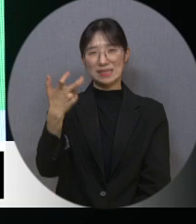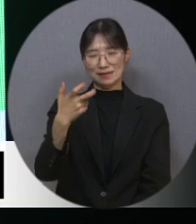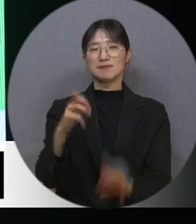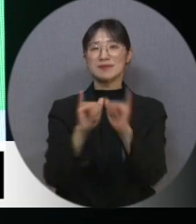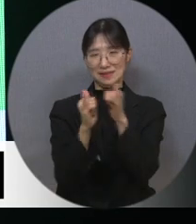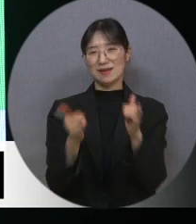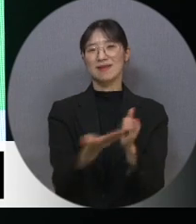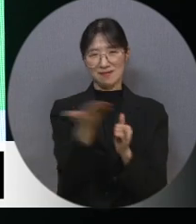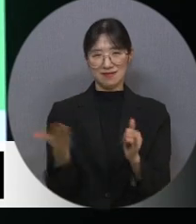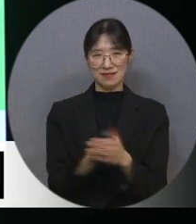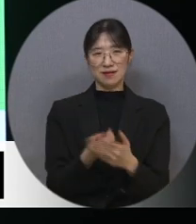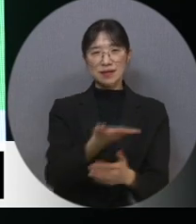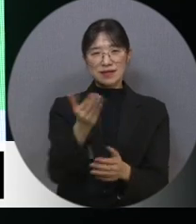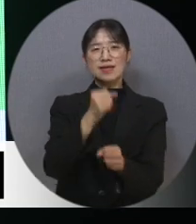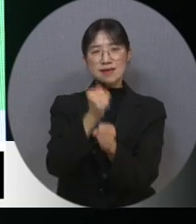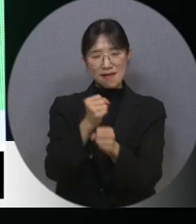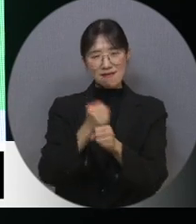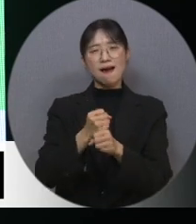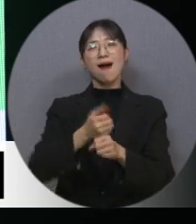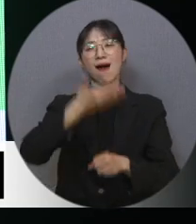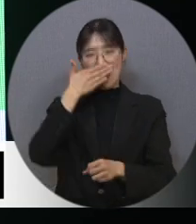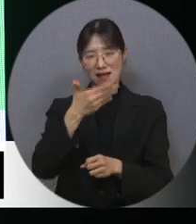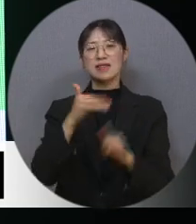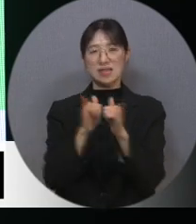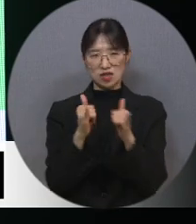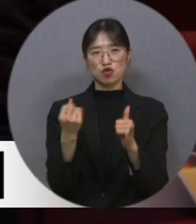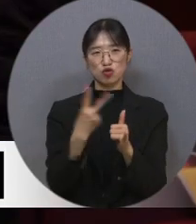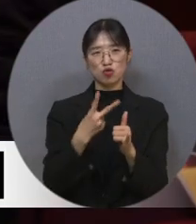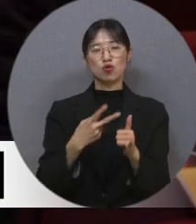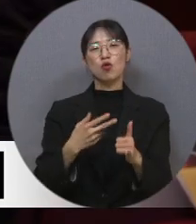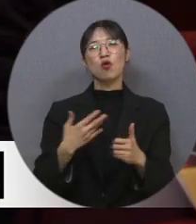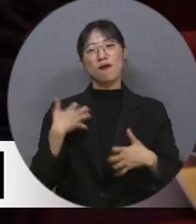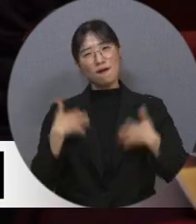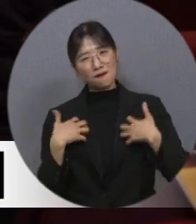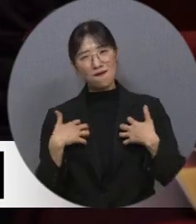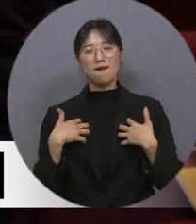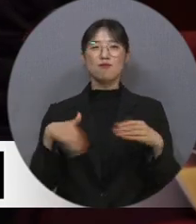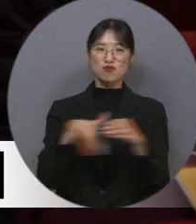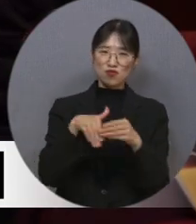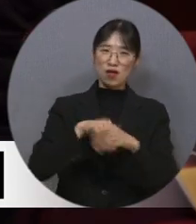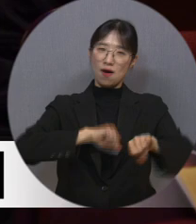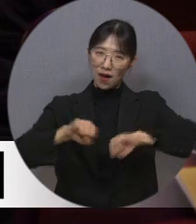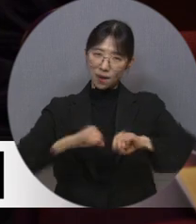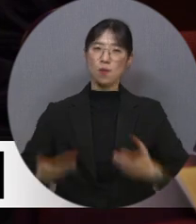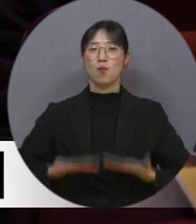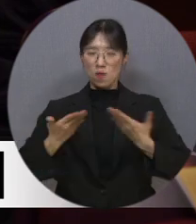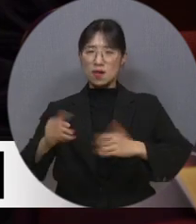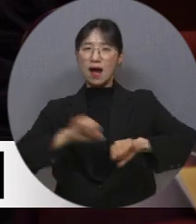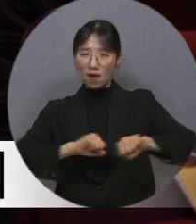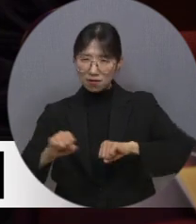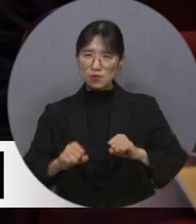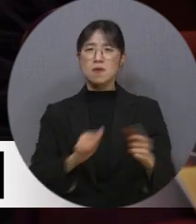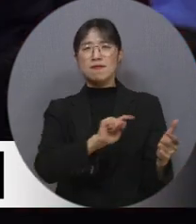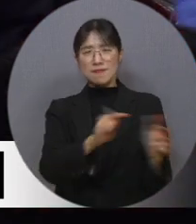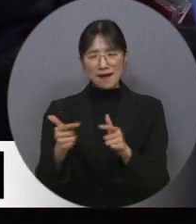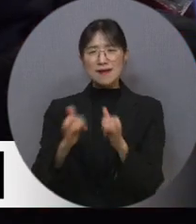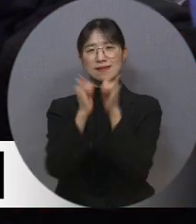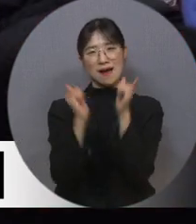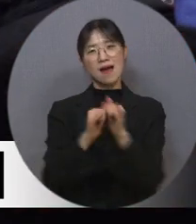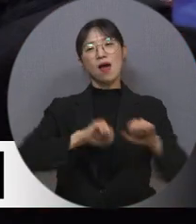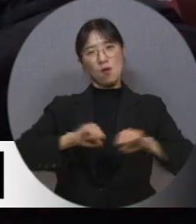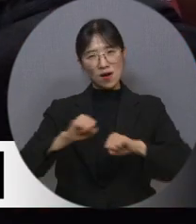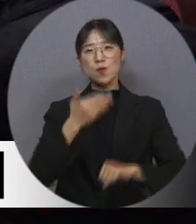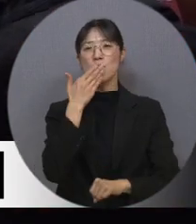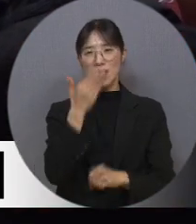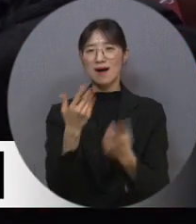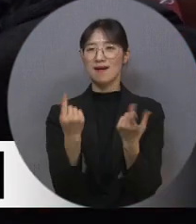단어이고, 이들이 생산 가능 인구이자 여가 문화 활동과 봉사 활동 등 다양한 사회 활동을 하는